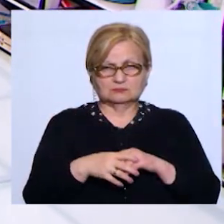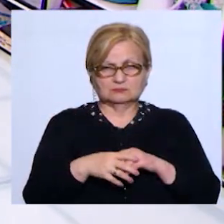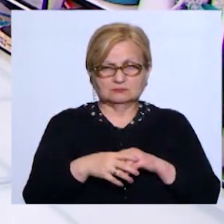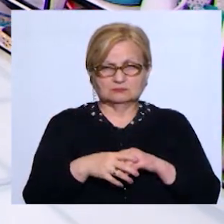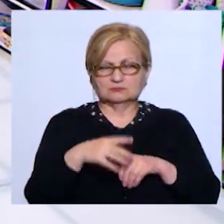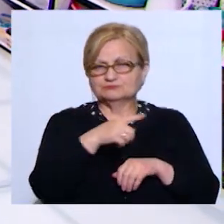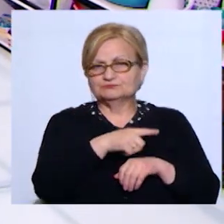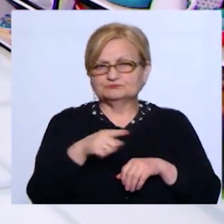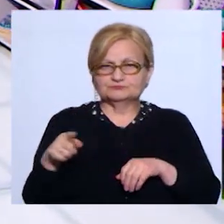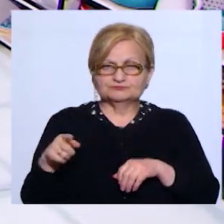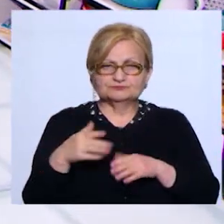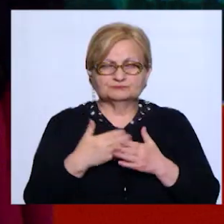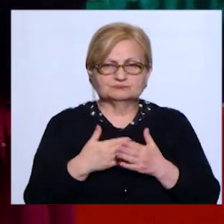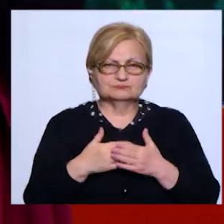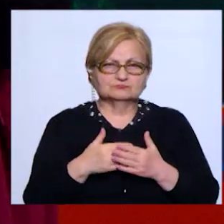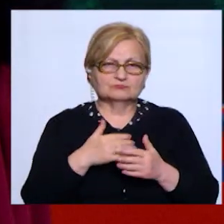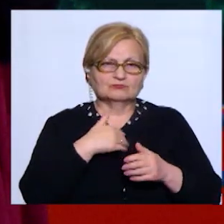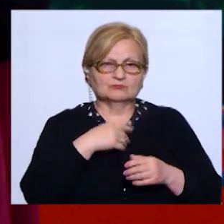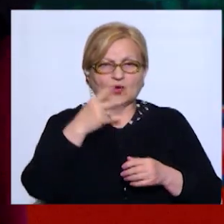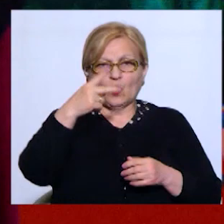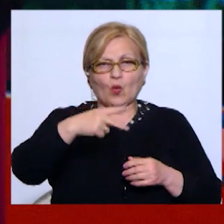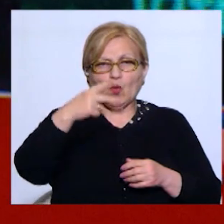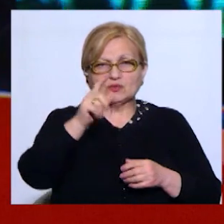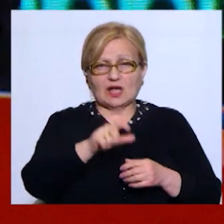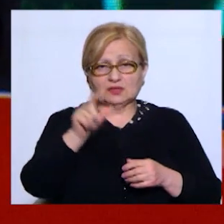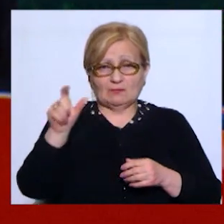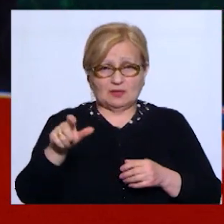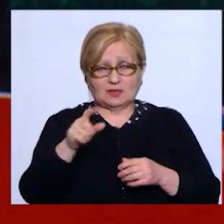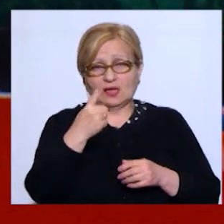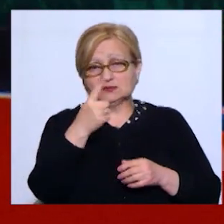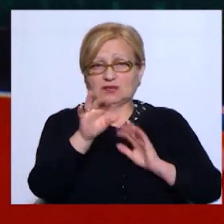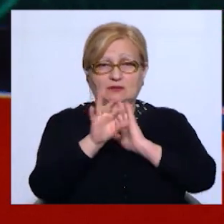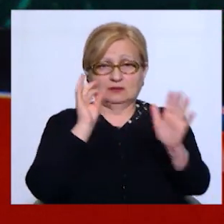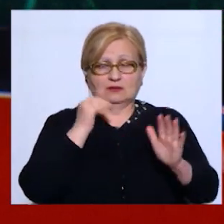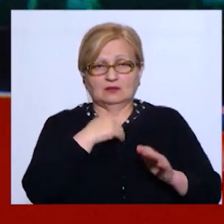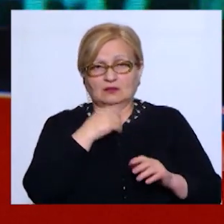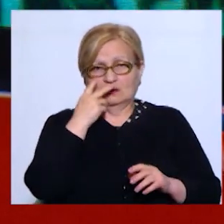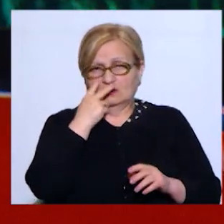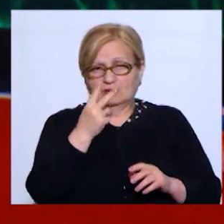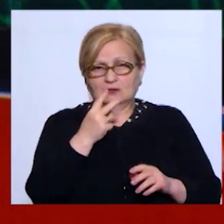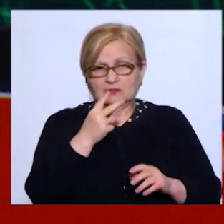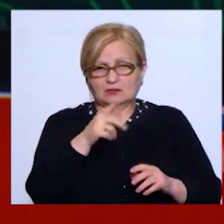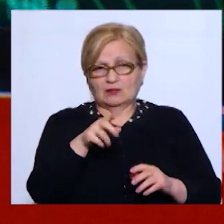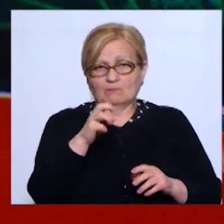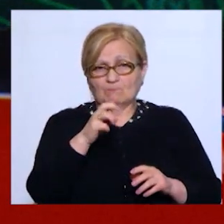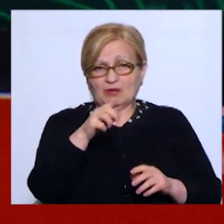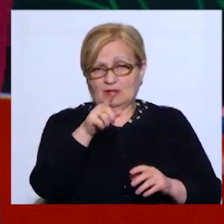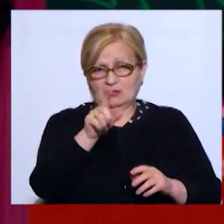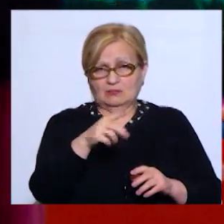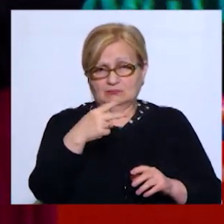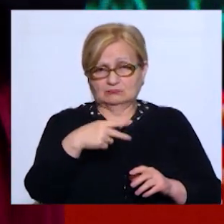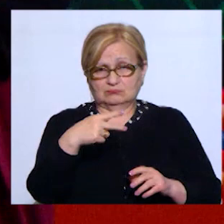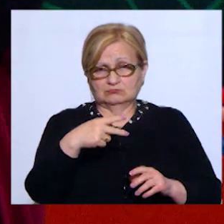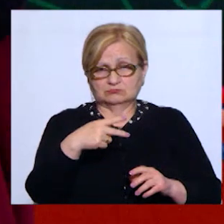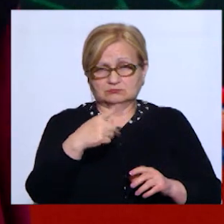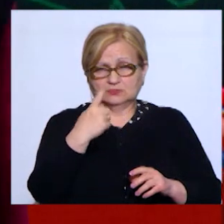ხდება. თქვათ მე მინდა ავირჩიო ეხლა ამ ორი მოთამაშიდან რომელი და ხედავ რომ ბე მოთამაშემ